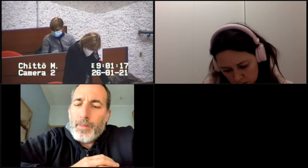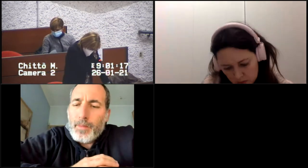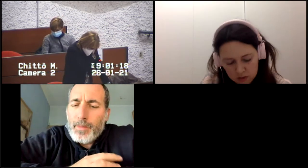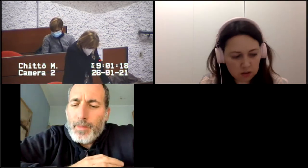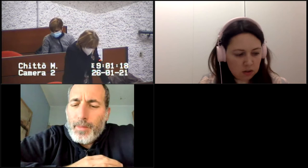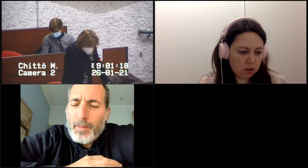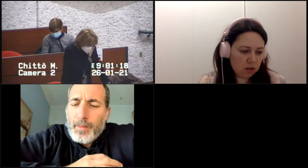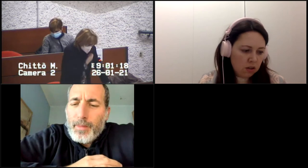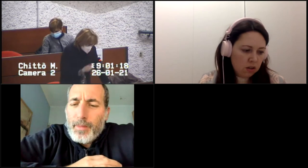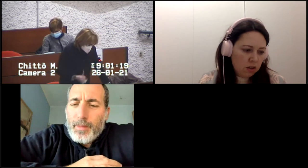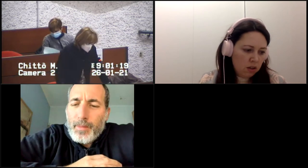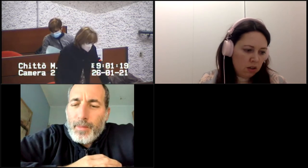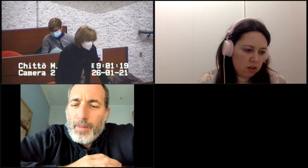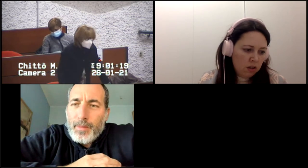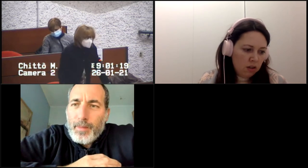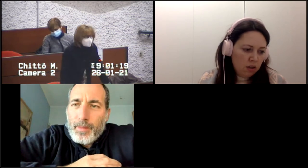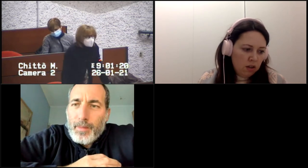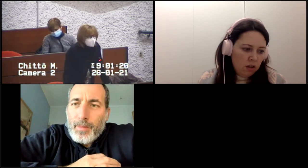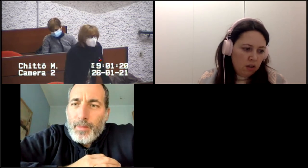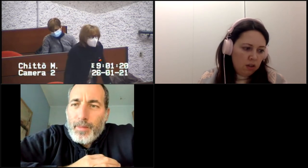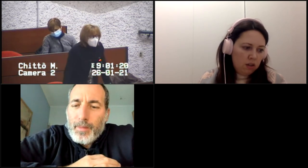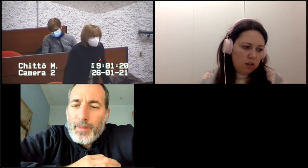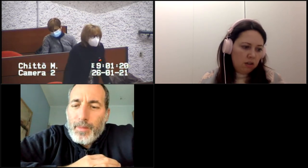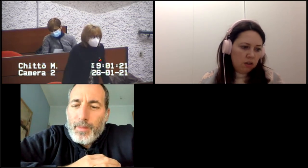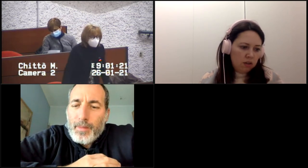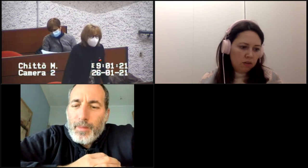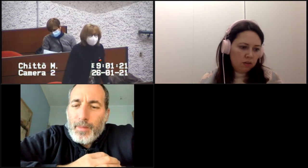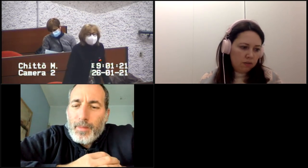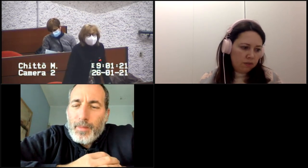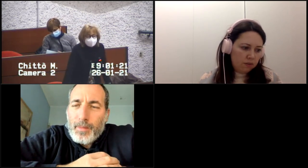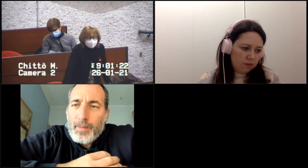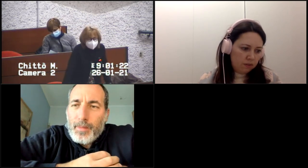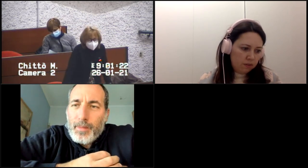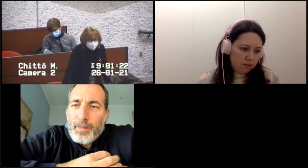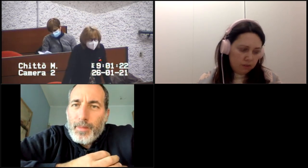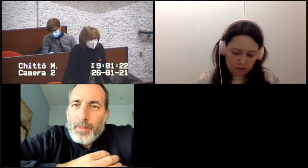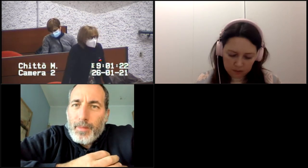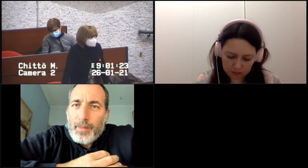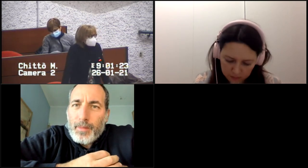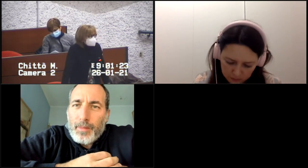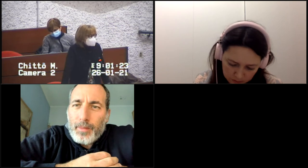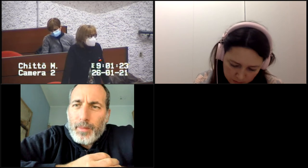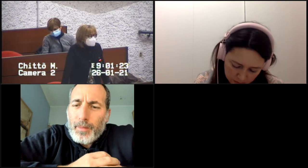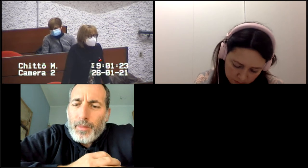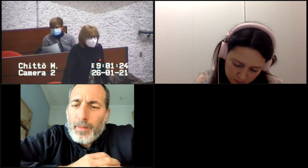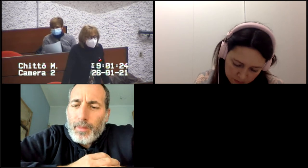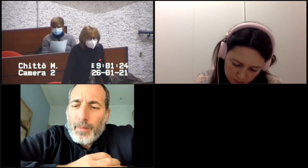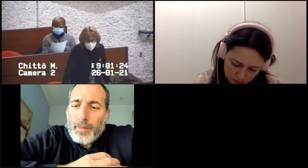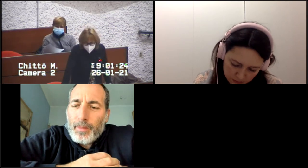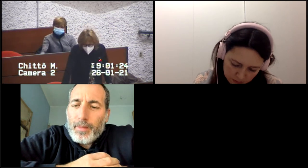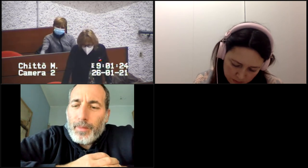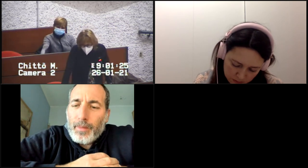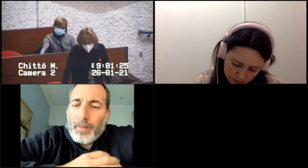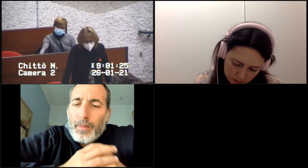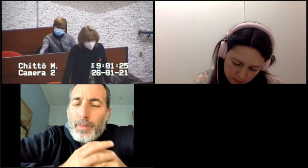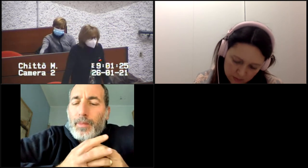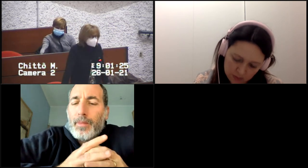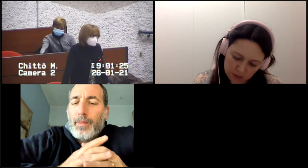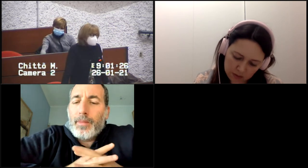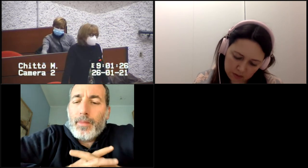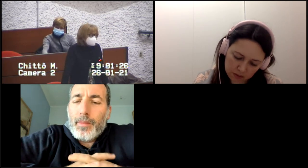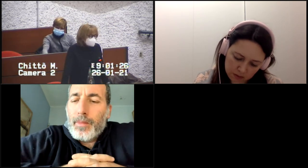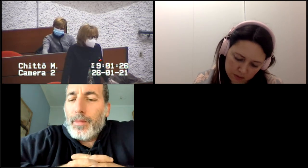altri terzi. Non mi convincono però le motivazioni che l'assessore porta in aula, come già fatto